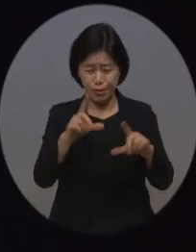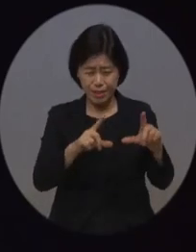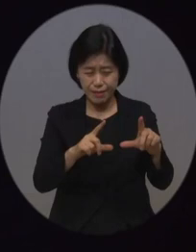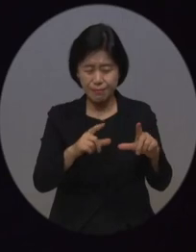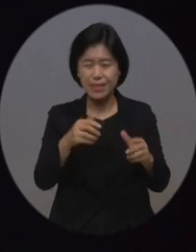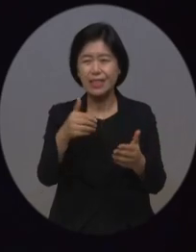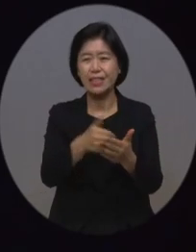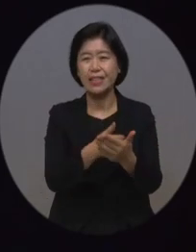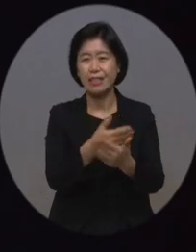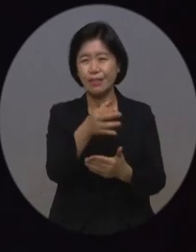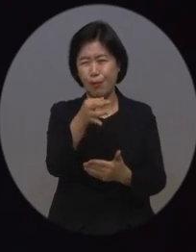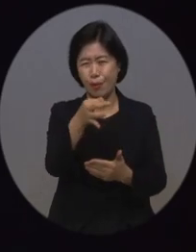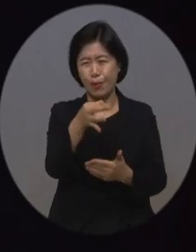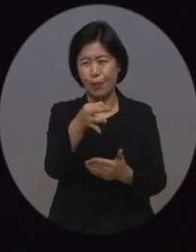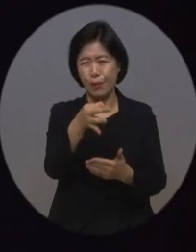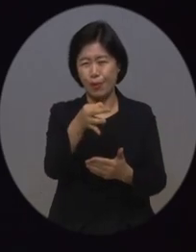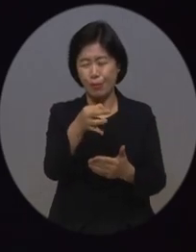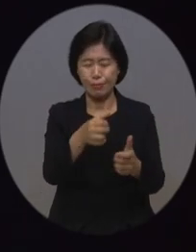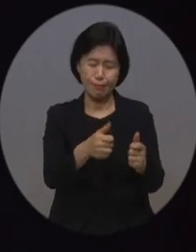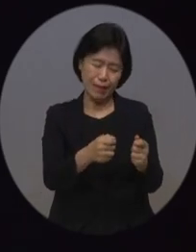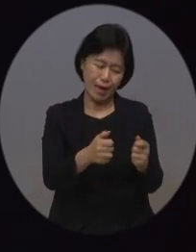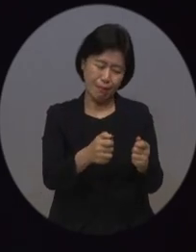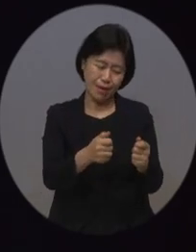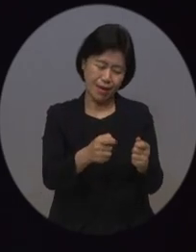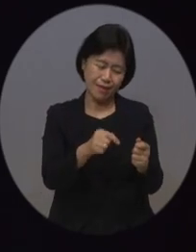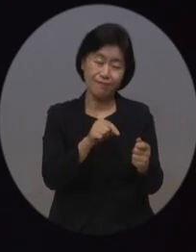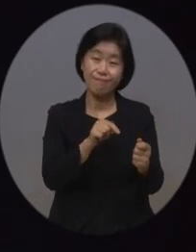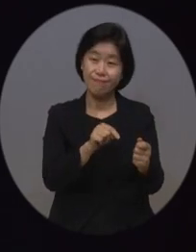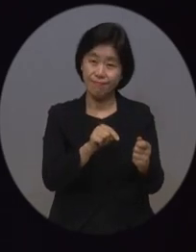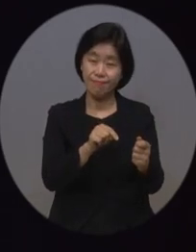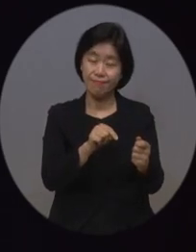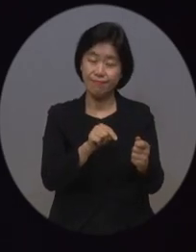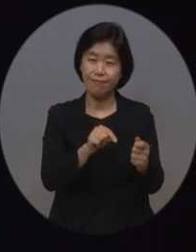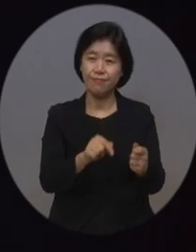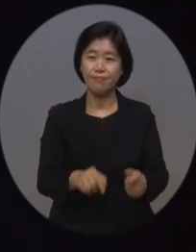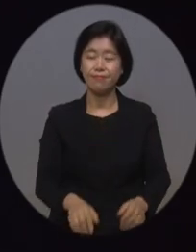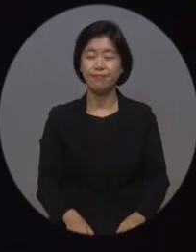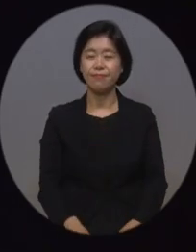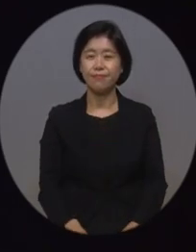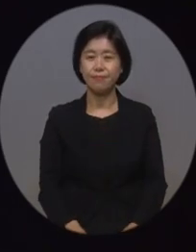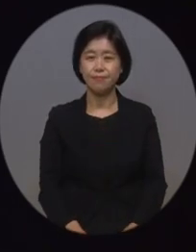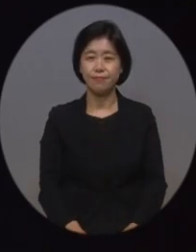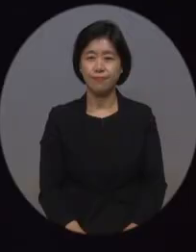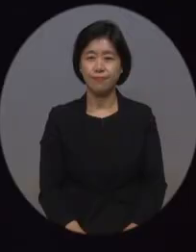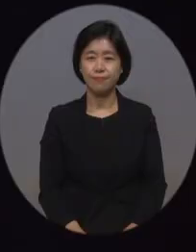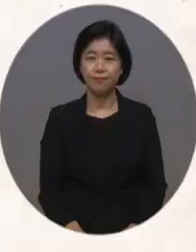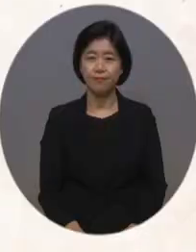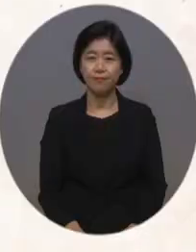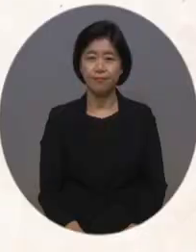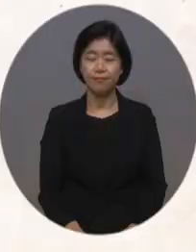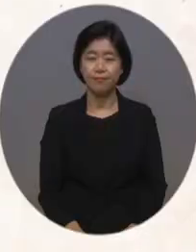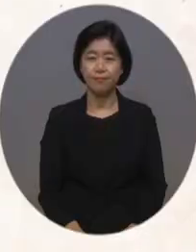벙글벙글 넘어가는 날띠 낡은 혼돈.